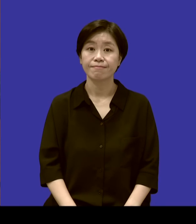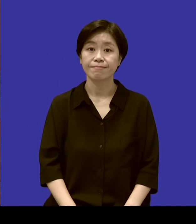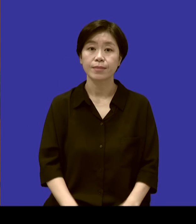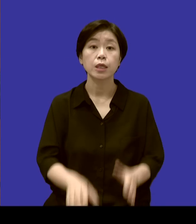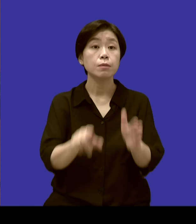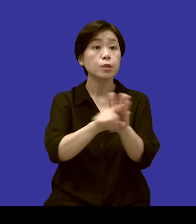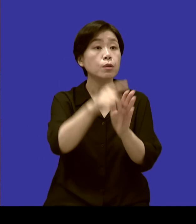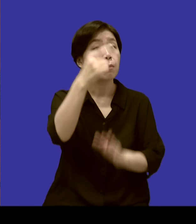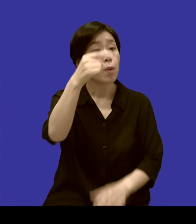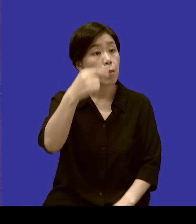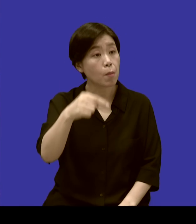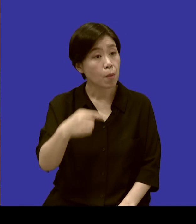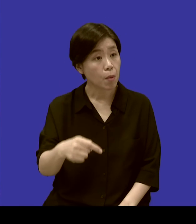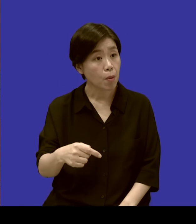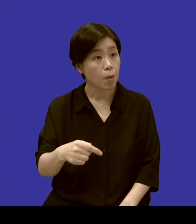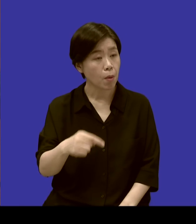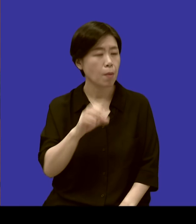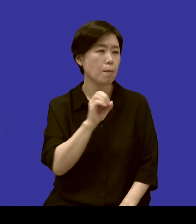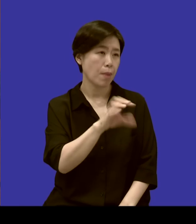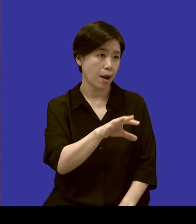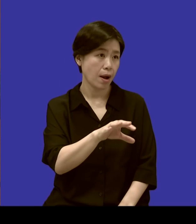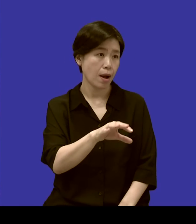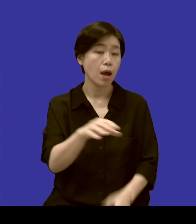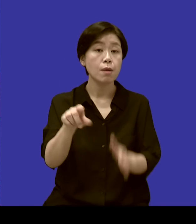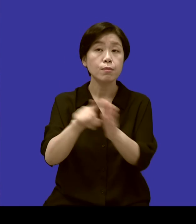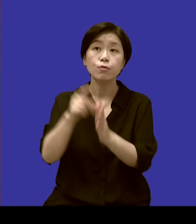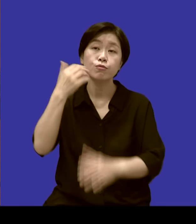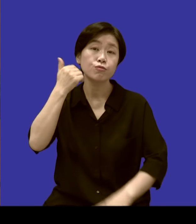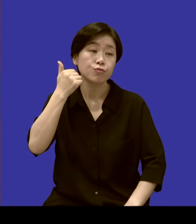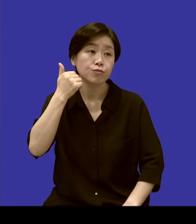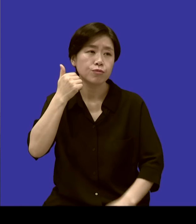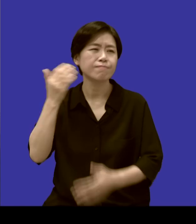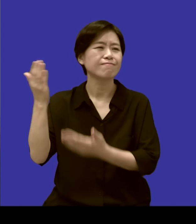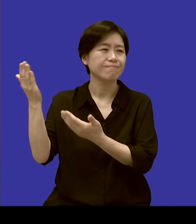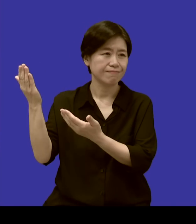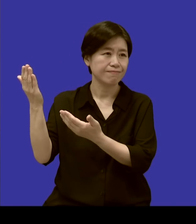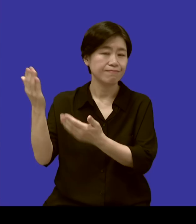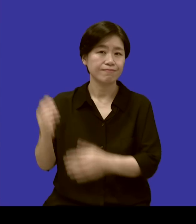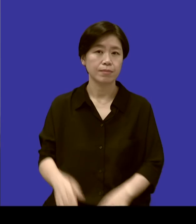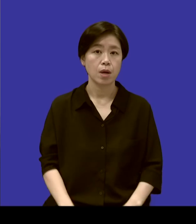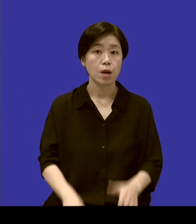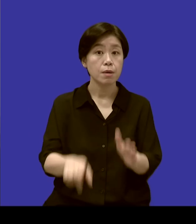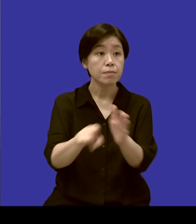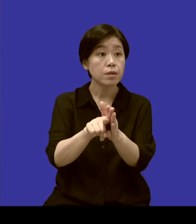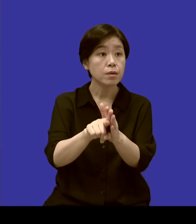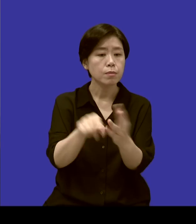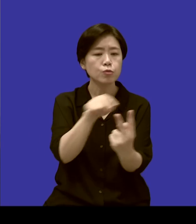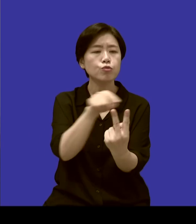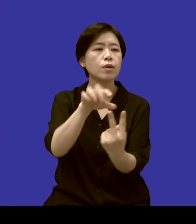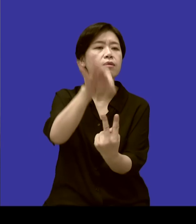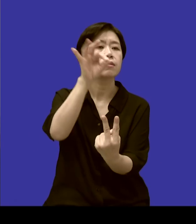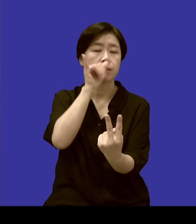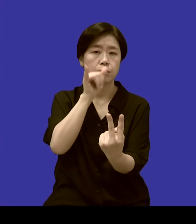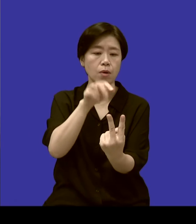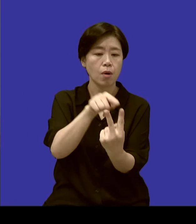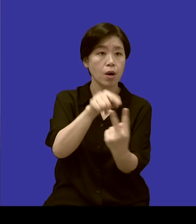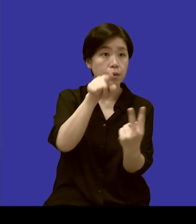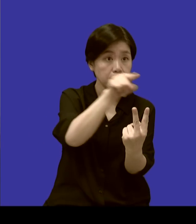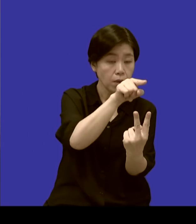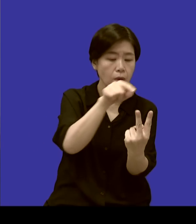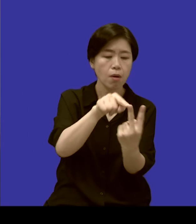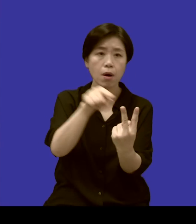믿음은 이런 거야. 믿음의 내용은 이거야. 믿음의 대상은 이런 거야. 믿음은 선택이야. 어떻게 믿을래?